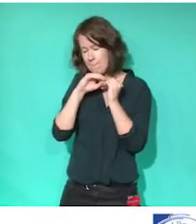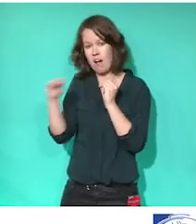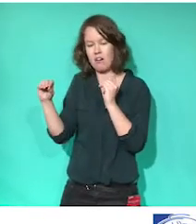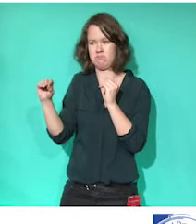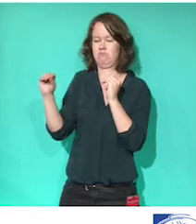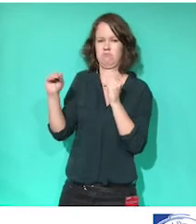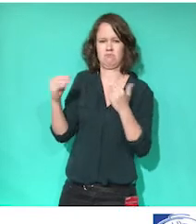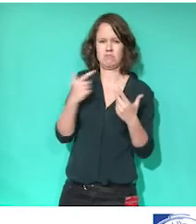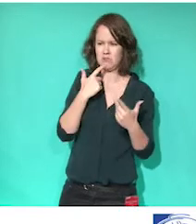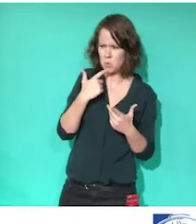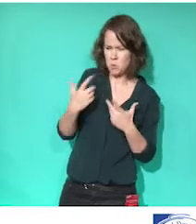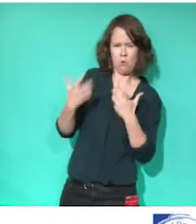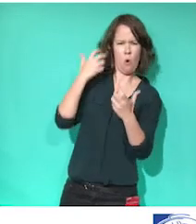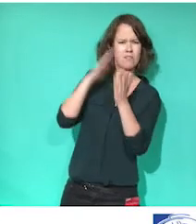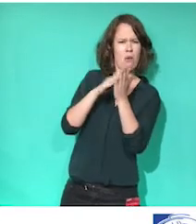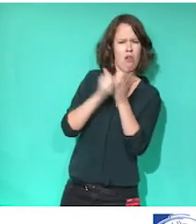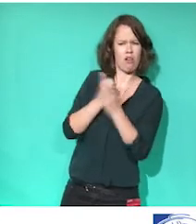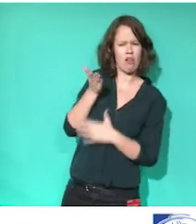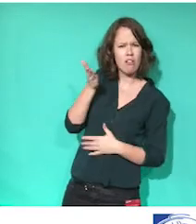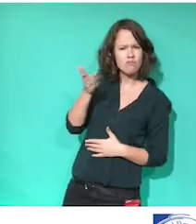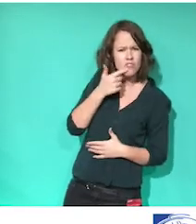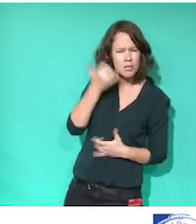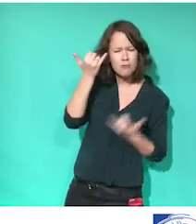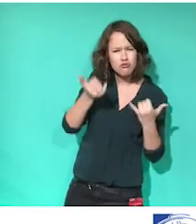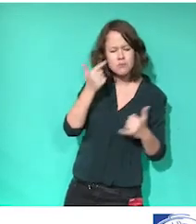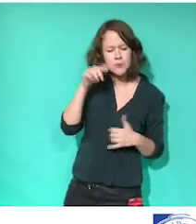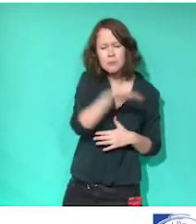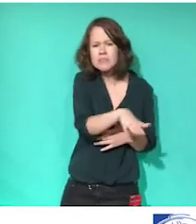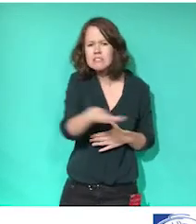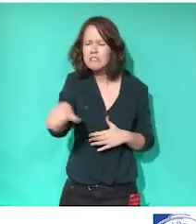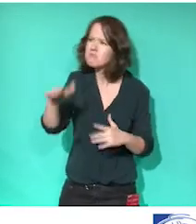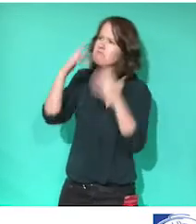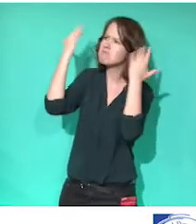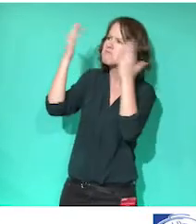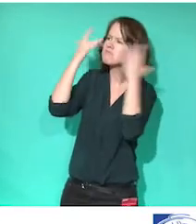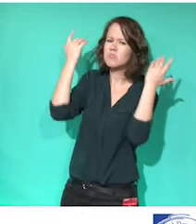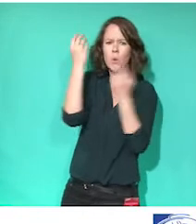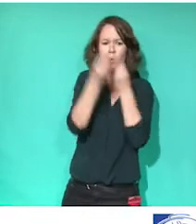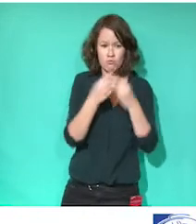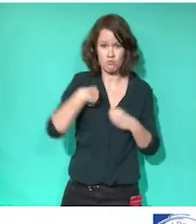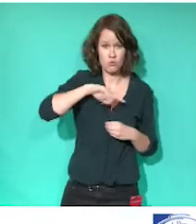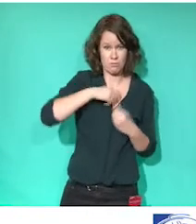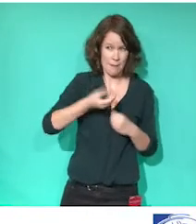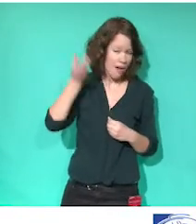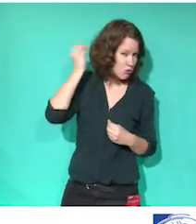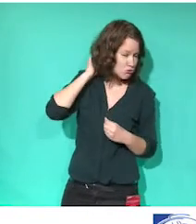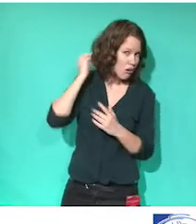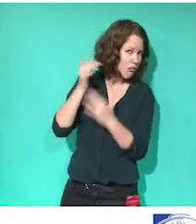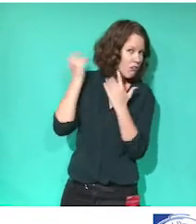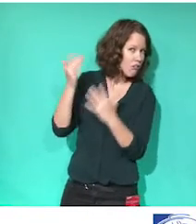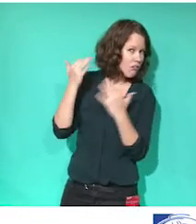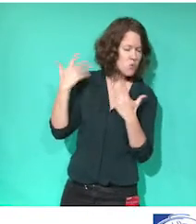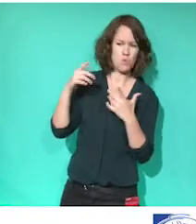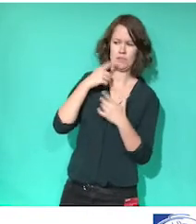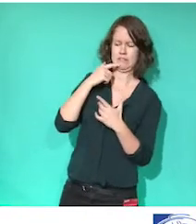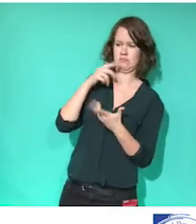notre société ? Quelles images les fictions fournissent ou pas à nos inconscients ? Quel modèle